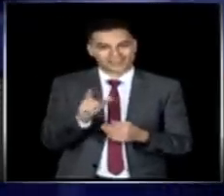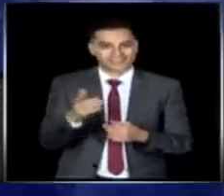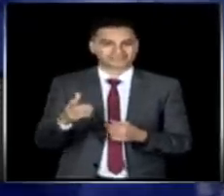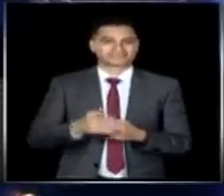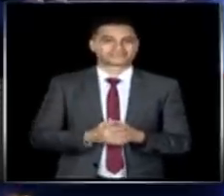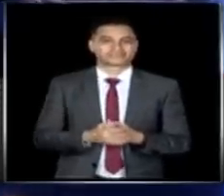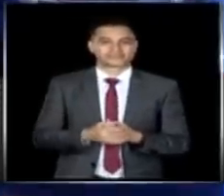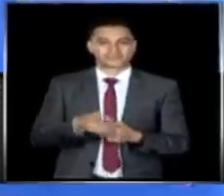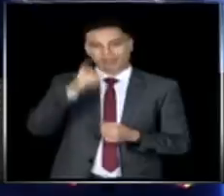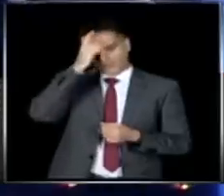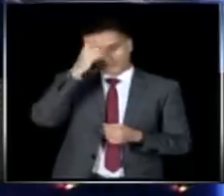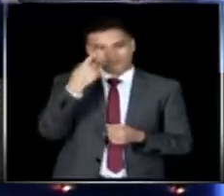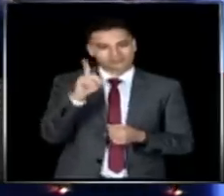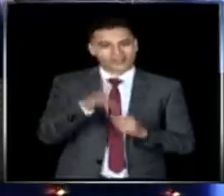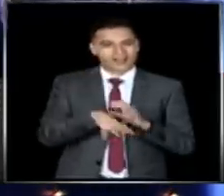ألمانيا